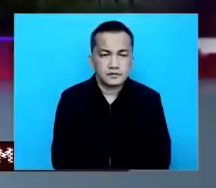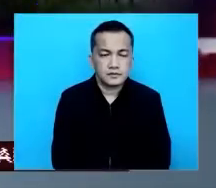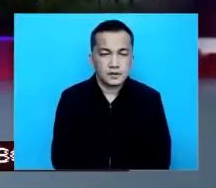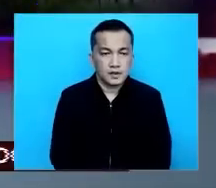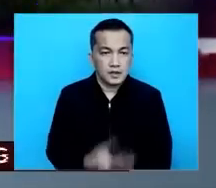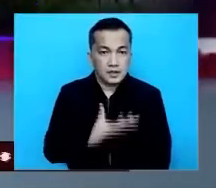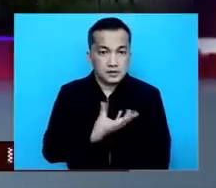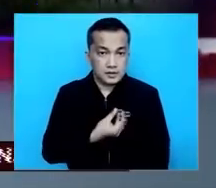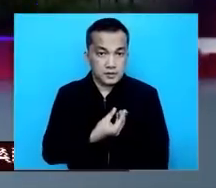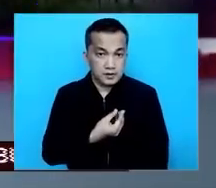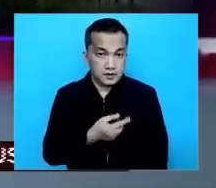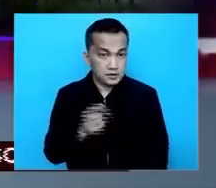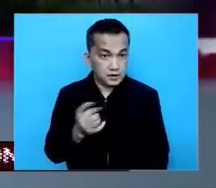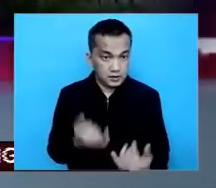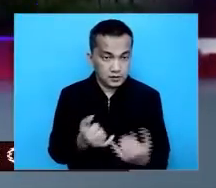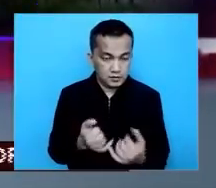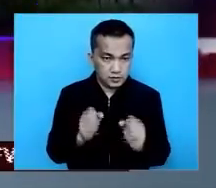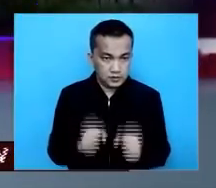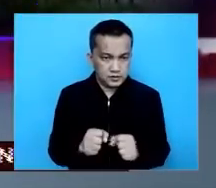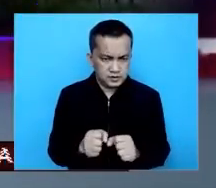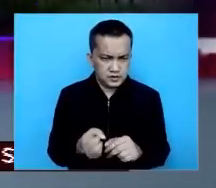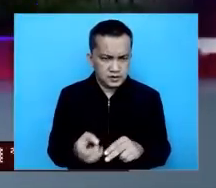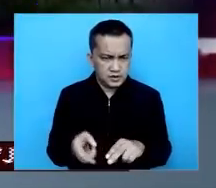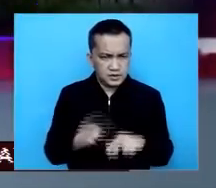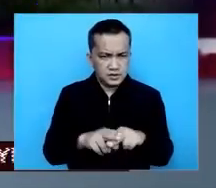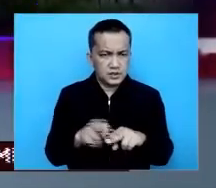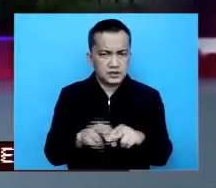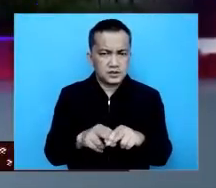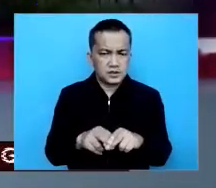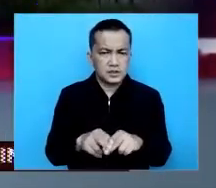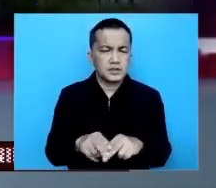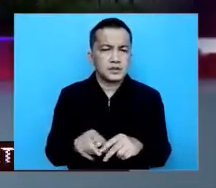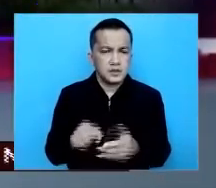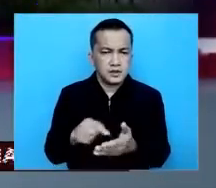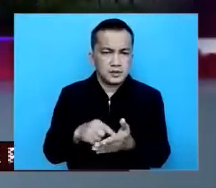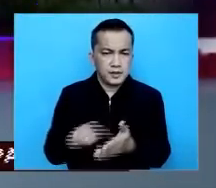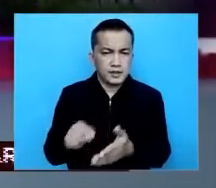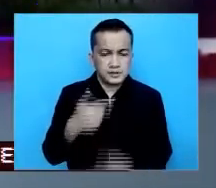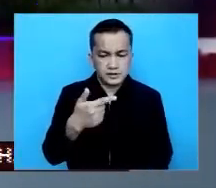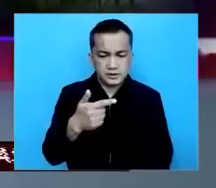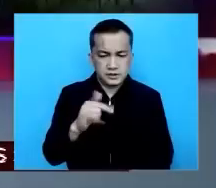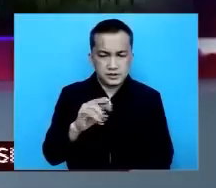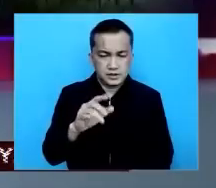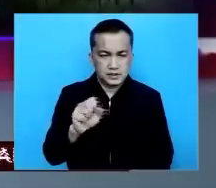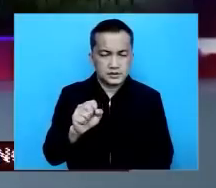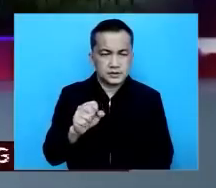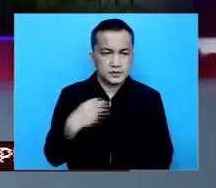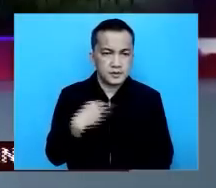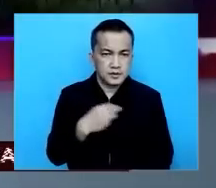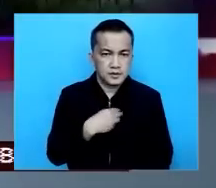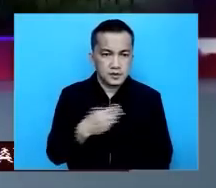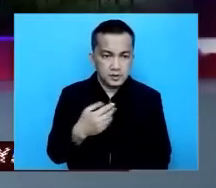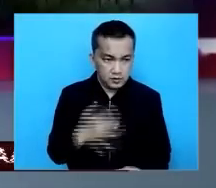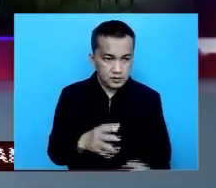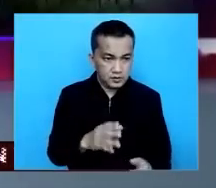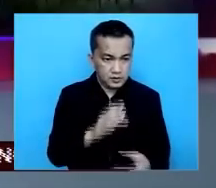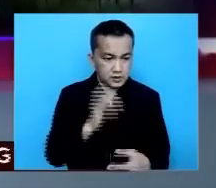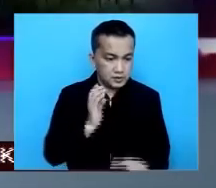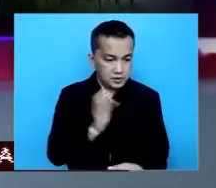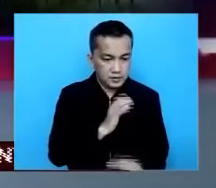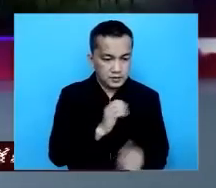Pinangangambahan ngayon ang posibilidad na dagdag kontribusyon sa mga GSIS member. Yan ay matapos pumasa sa Kamara ang